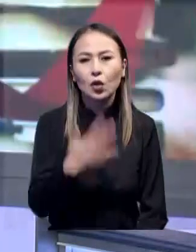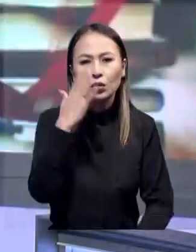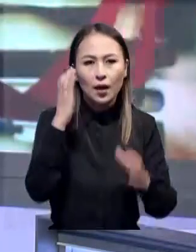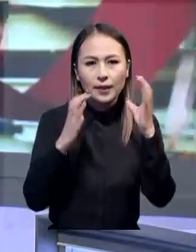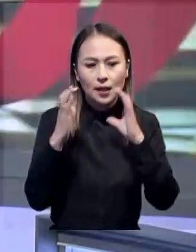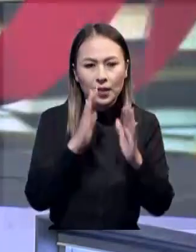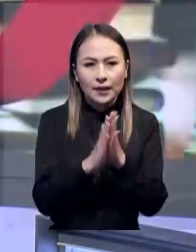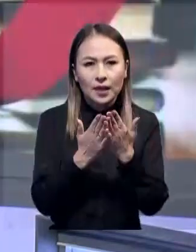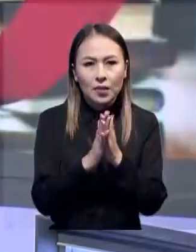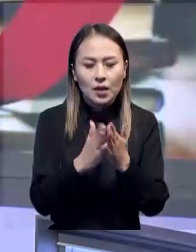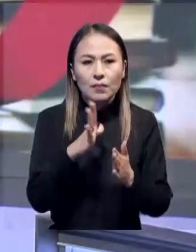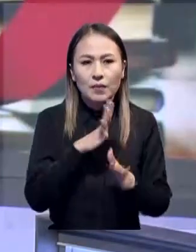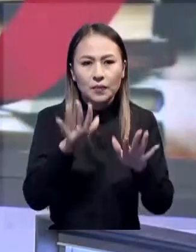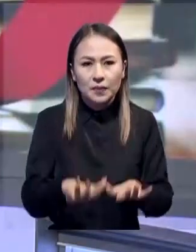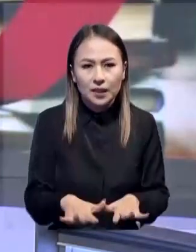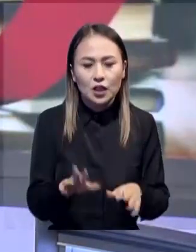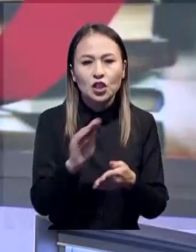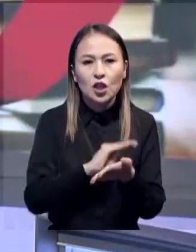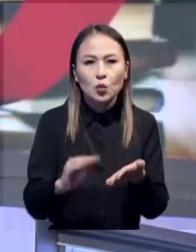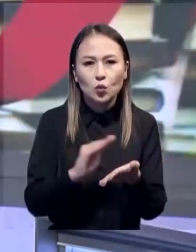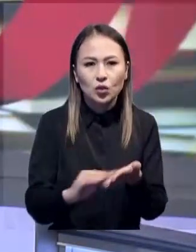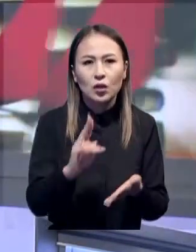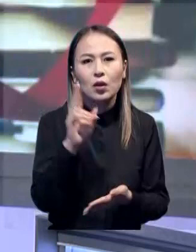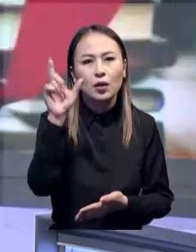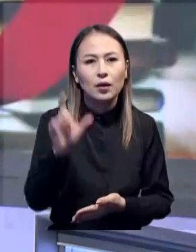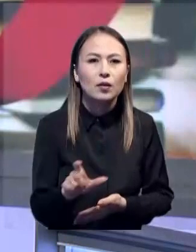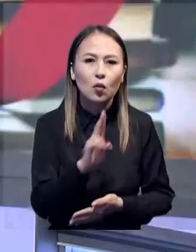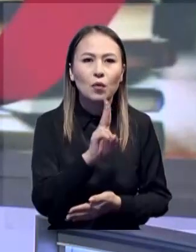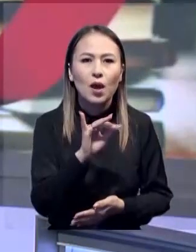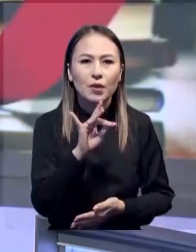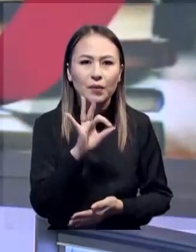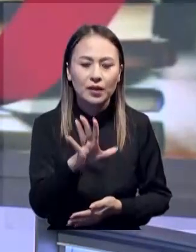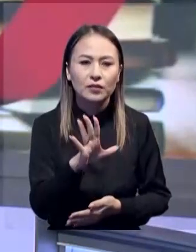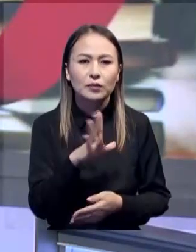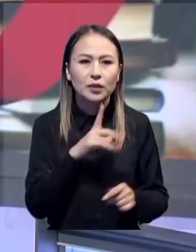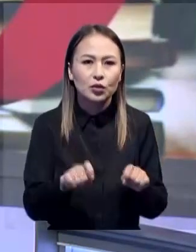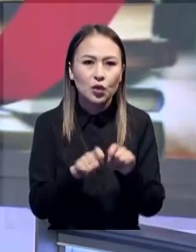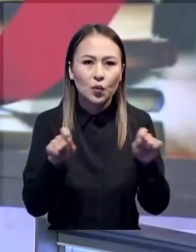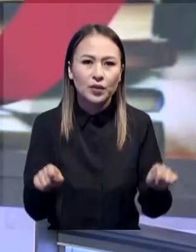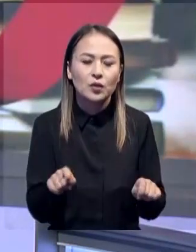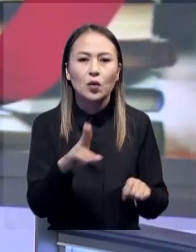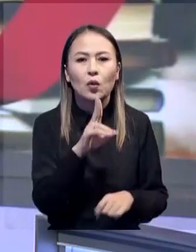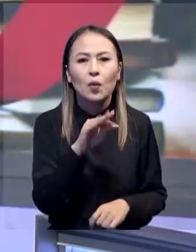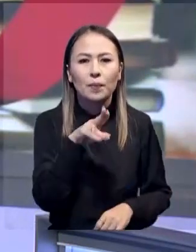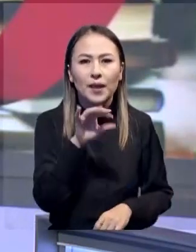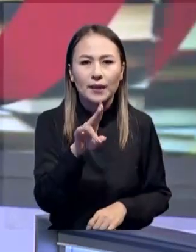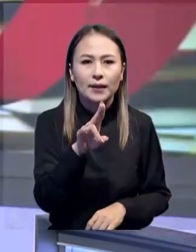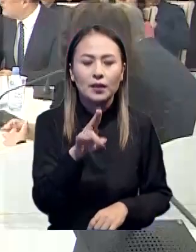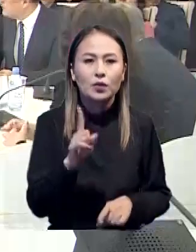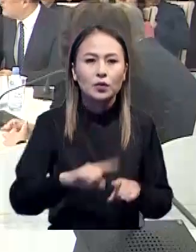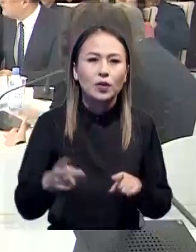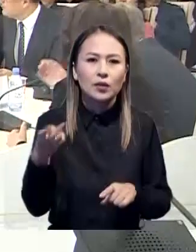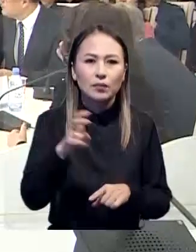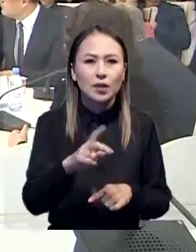Ұлттық академиялық кітапхана қабырғасында жазушы сатирик Көпен Әмірбектің шығармалар жинағының тұсаукесер рәсімі өтті. Көпен келе жатыр